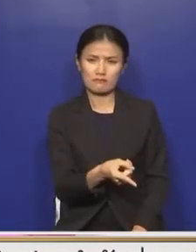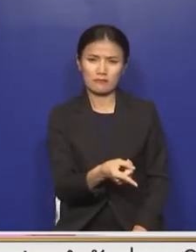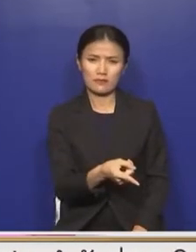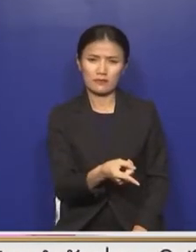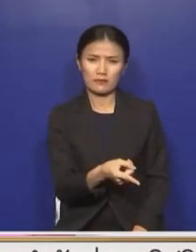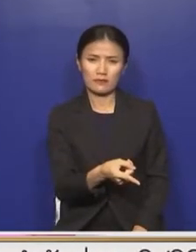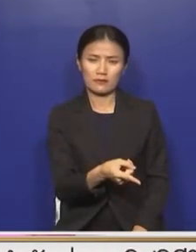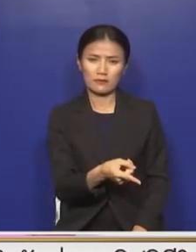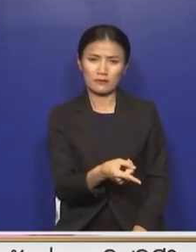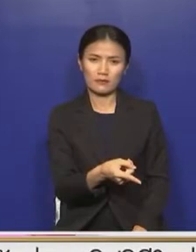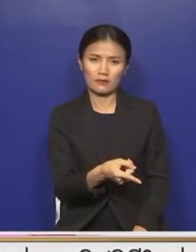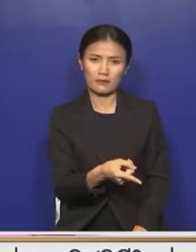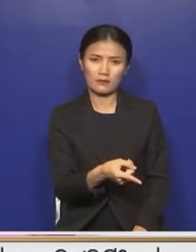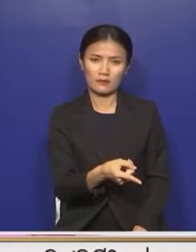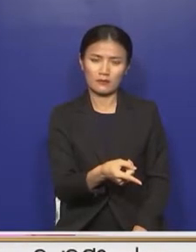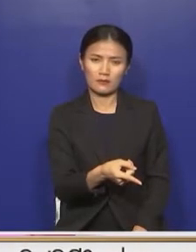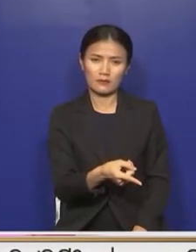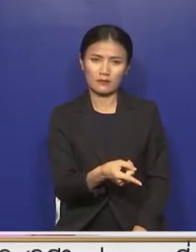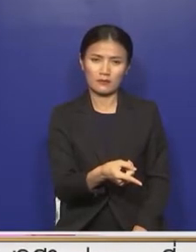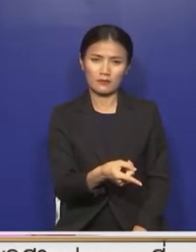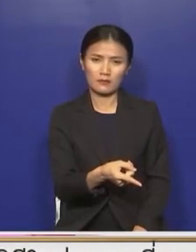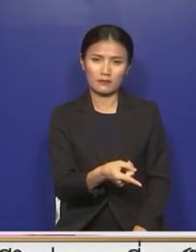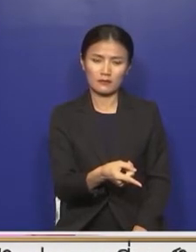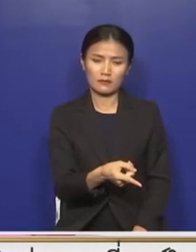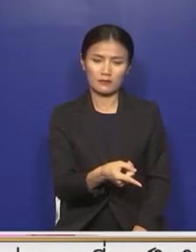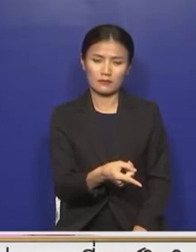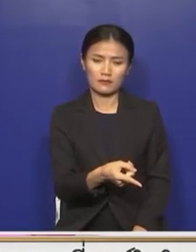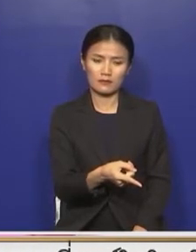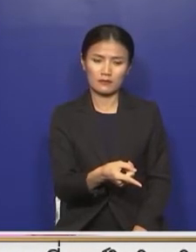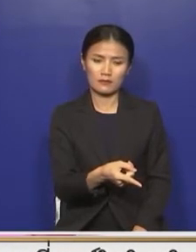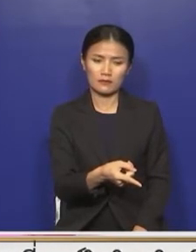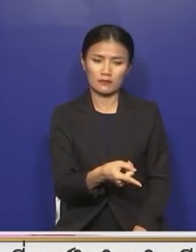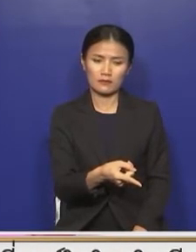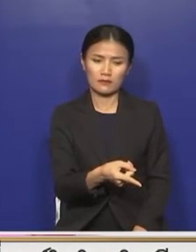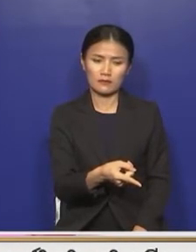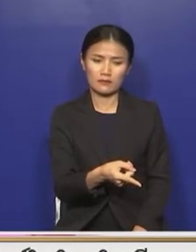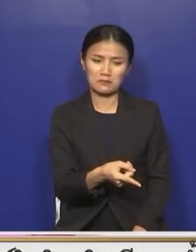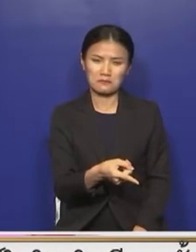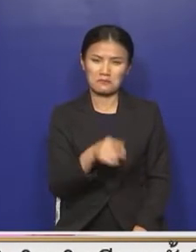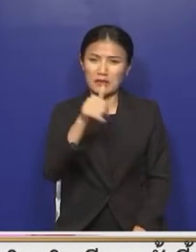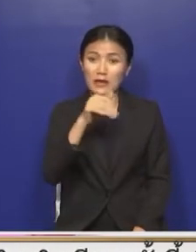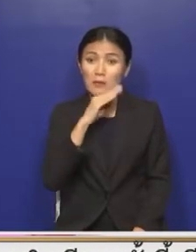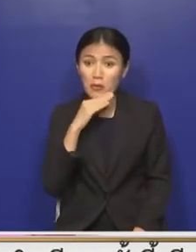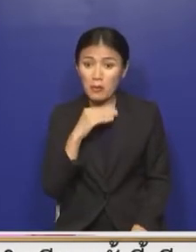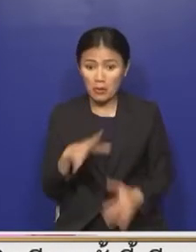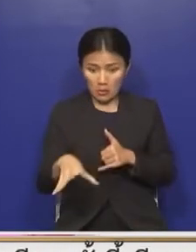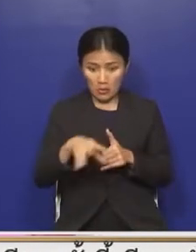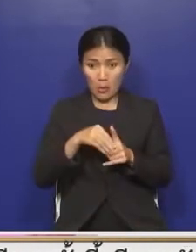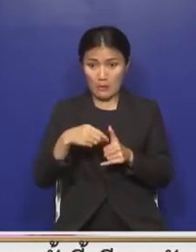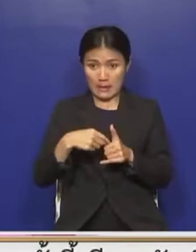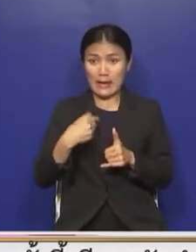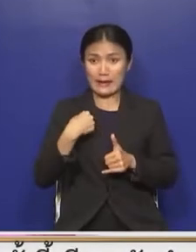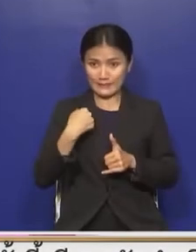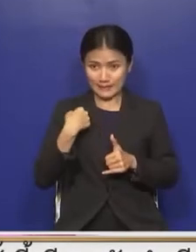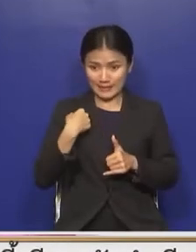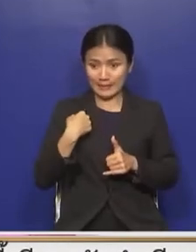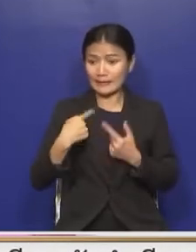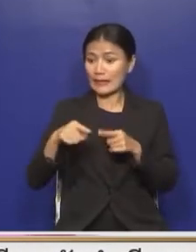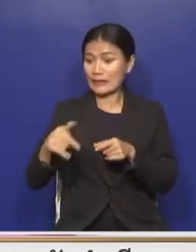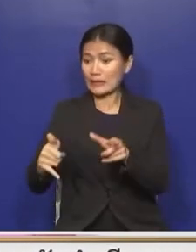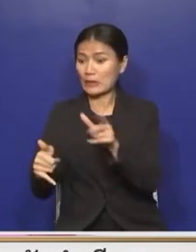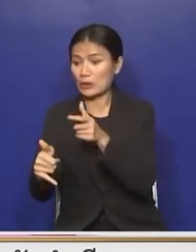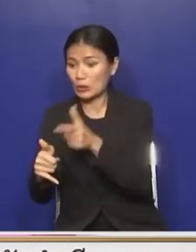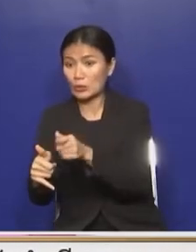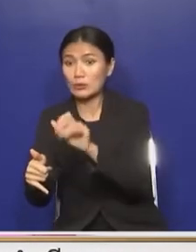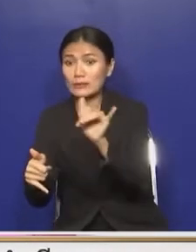พาหะนำโลกให้แก่บุคคลที่จะได้รับวัคซีนเพราะฉะนั้นประชาชนควรที่จะได้รับวัคซีน